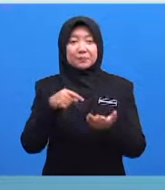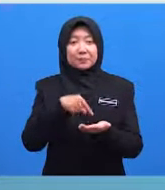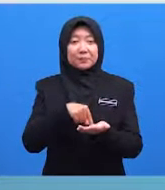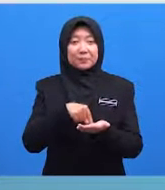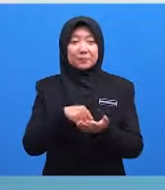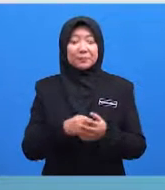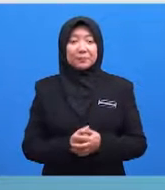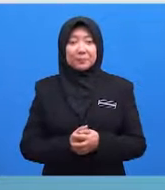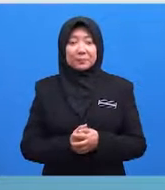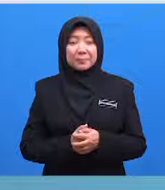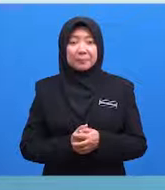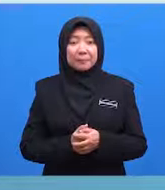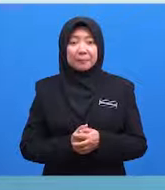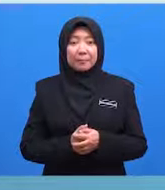adalah